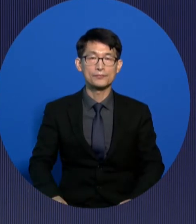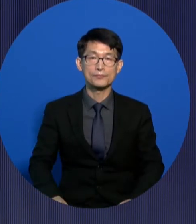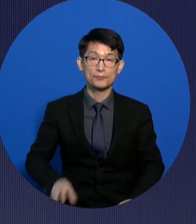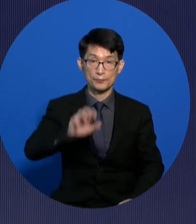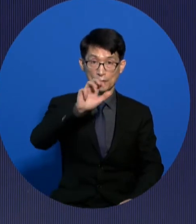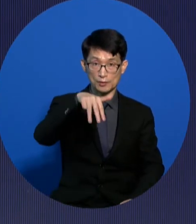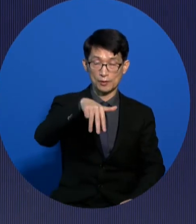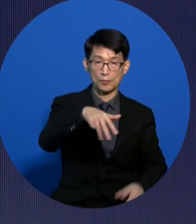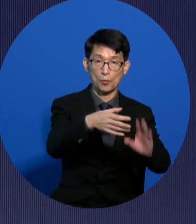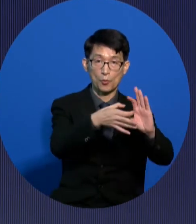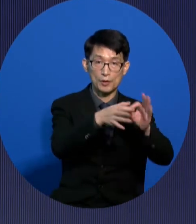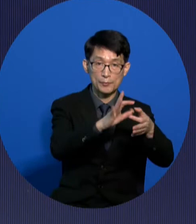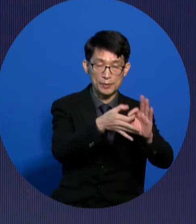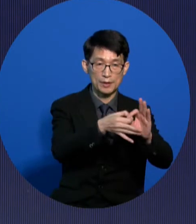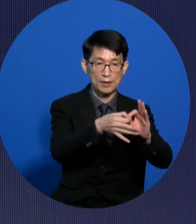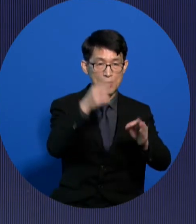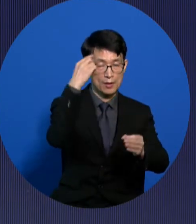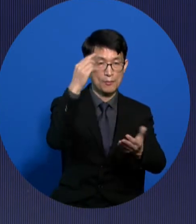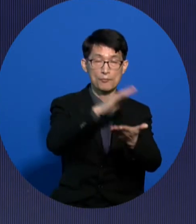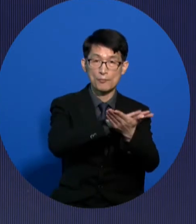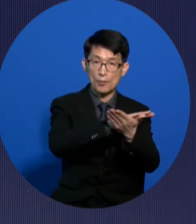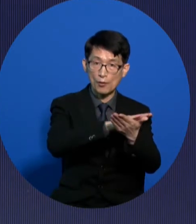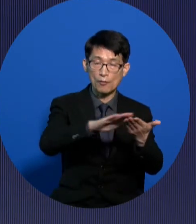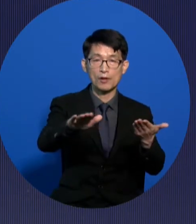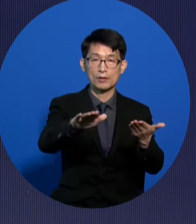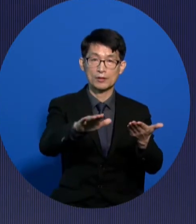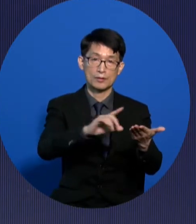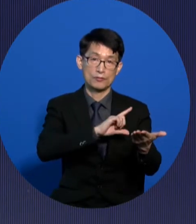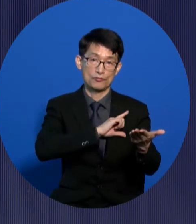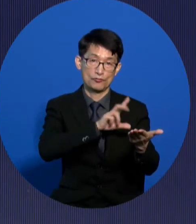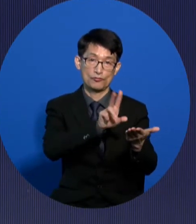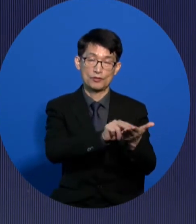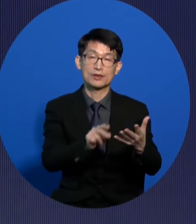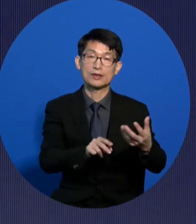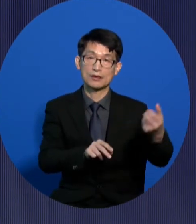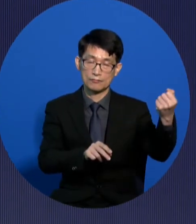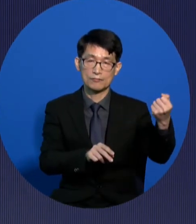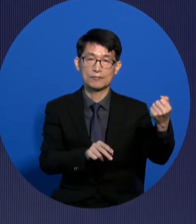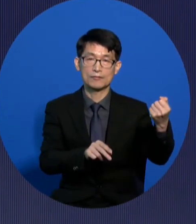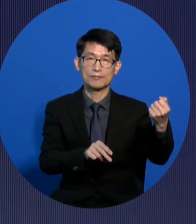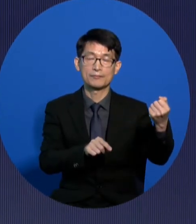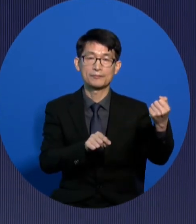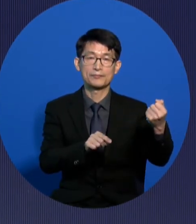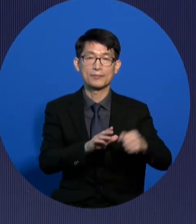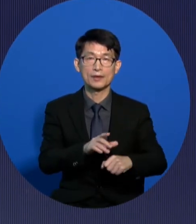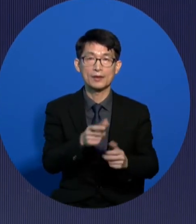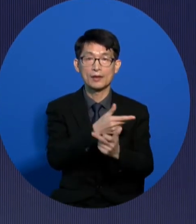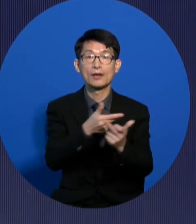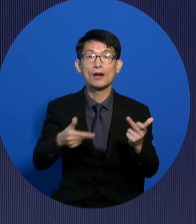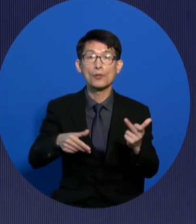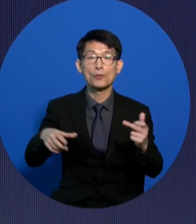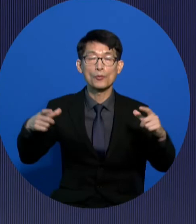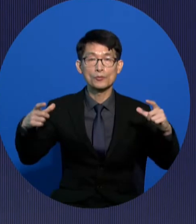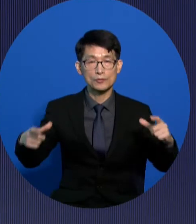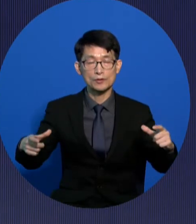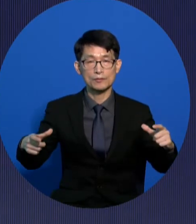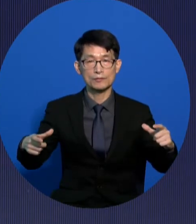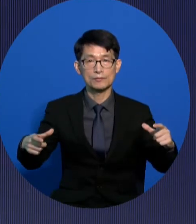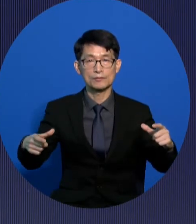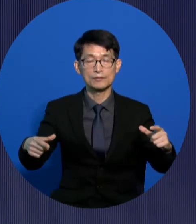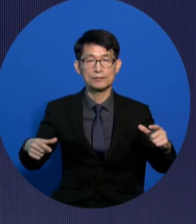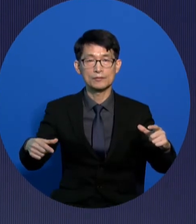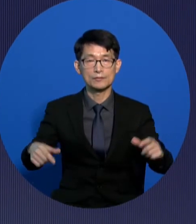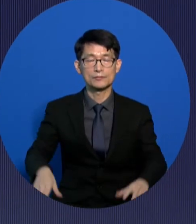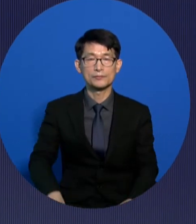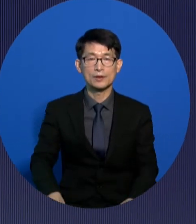올림픽과 평화라는 주제가 떠나갈 수 없는 곳이 강원도라고 생각합니다. 근데 강원도는 지금 무장의 강원을